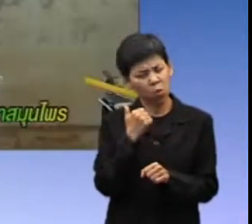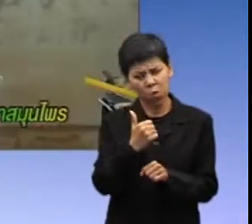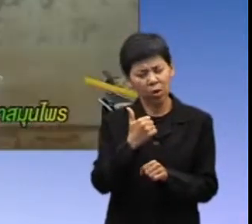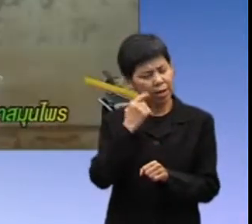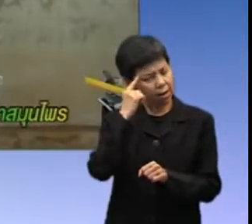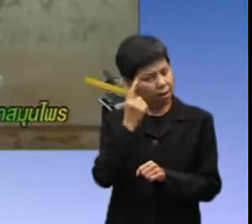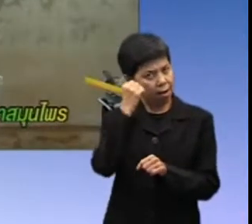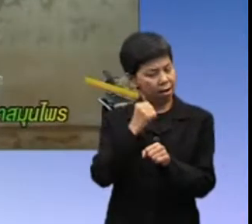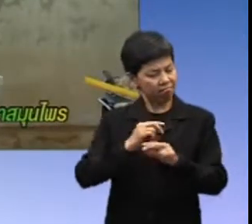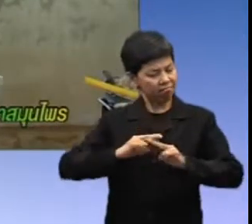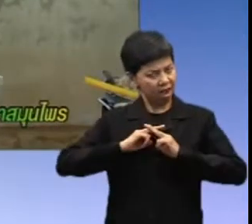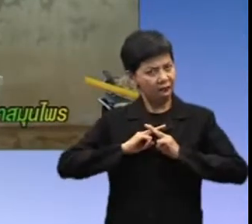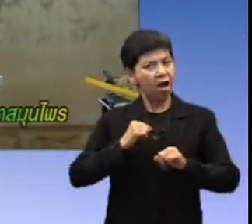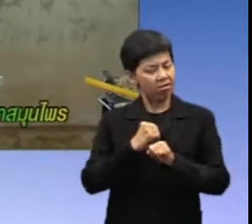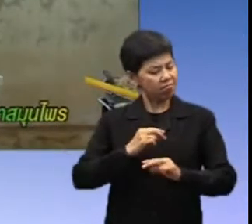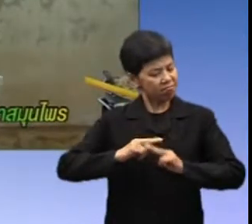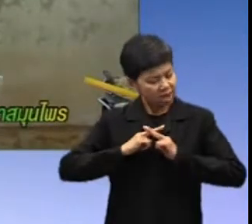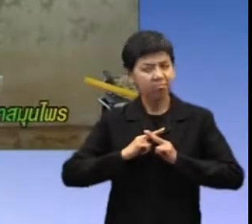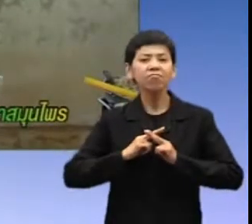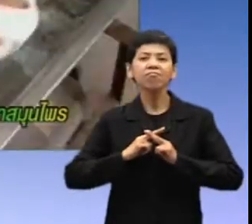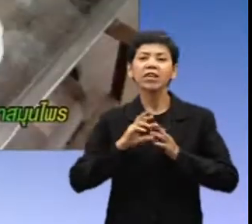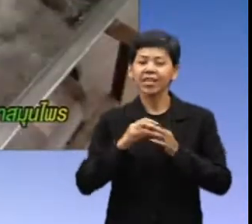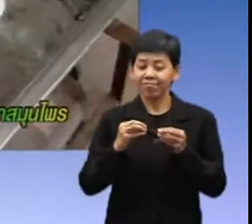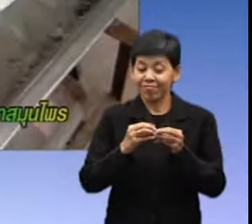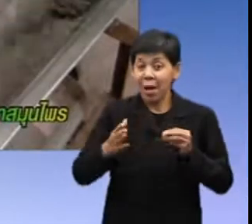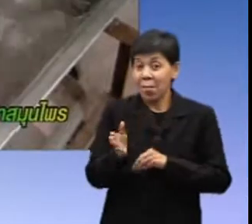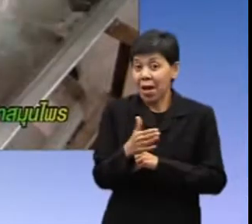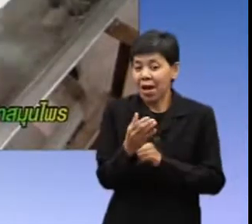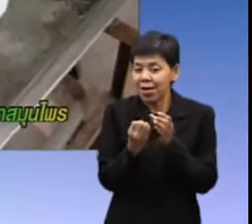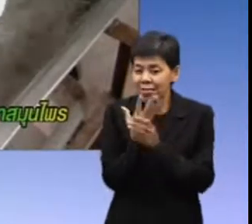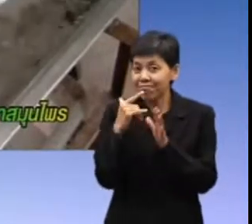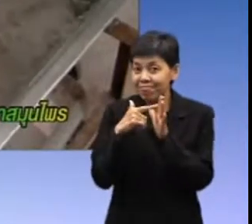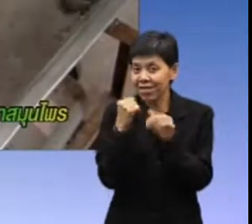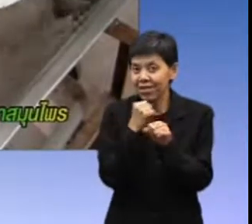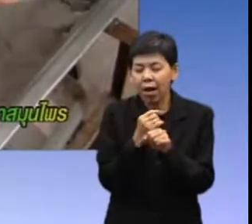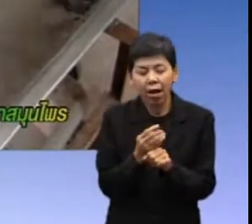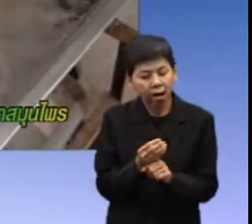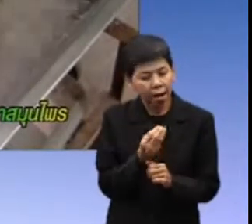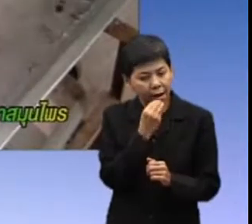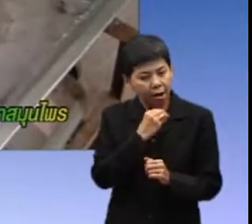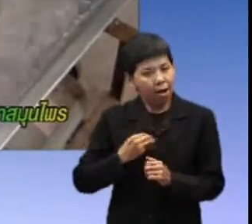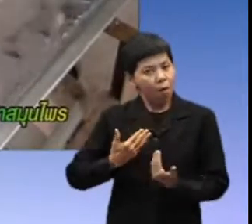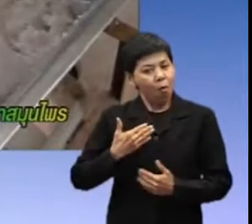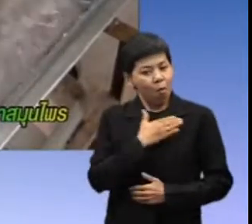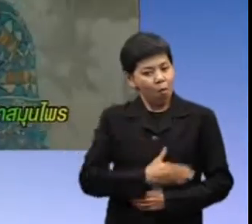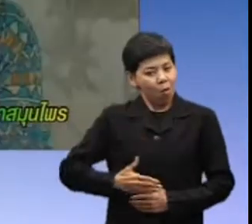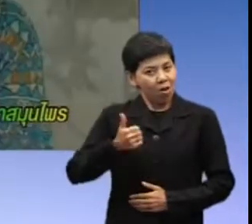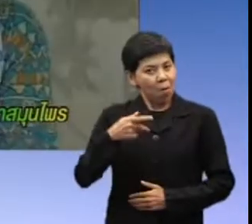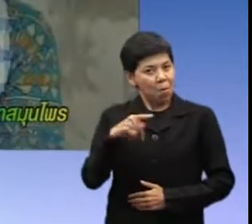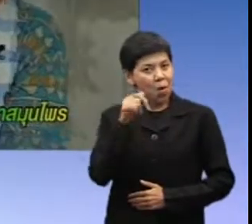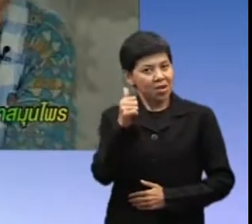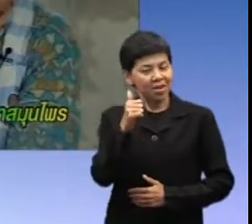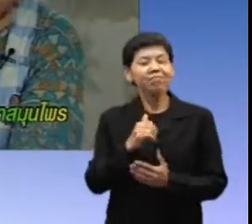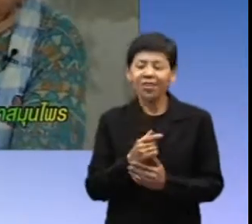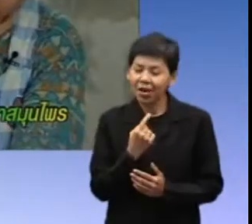จริงๆคิดค้นสูตรเองผลิตเองเป็นไส้กรอกปลาสมุนไพรที่กินแล้วมีประโยชน์ต่อร่างกาย